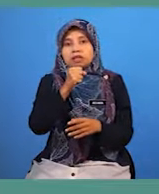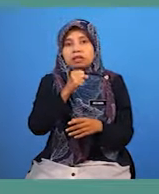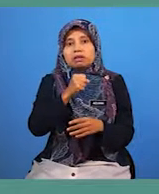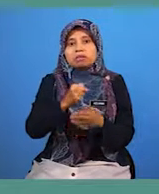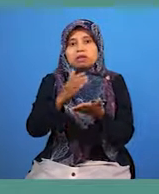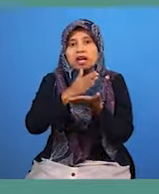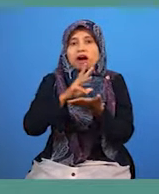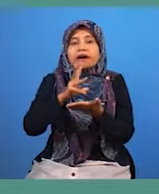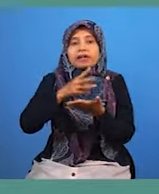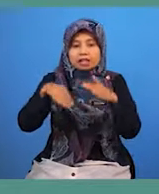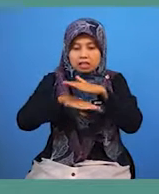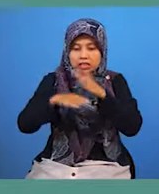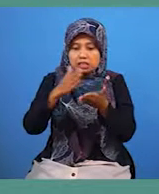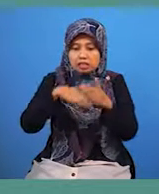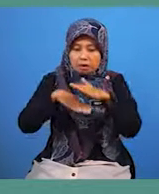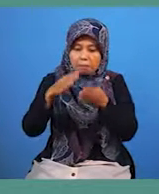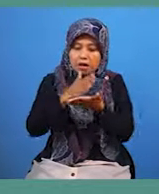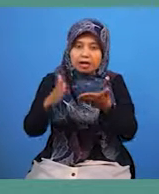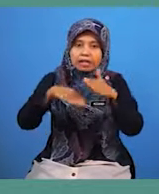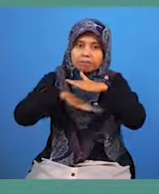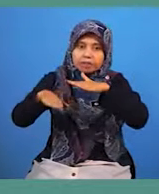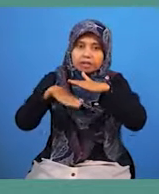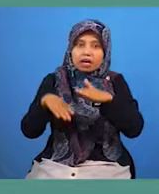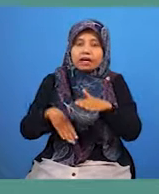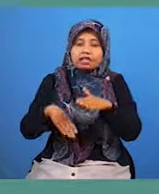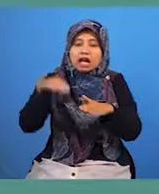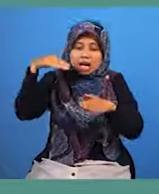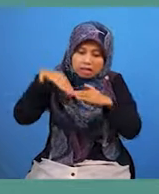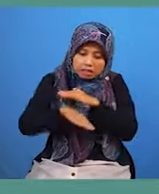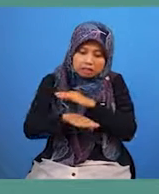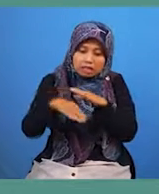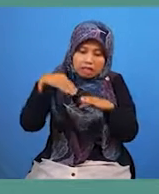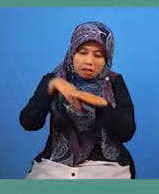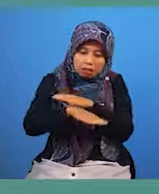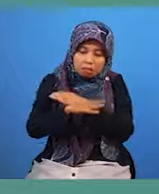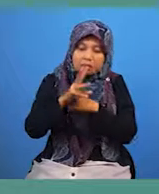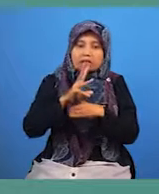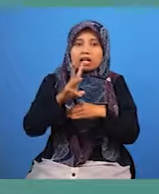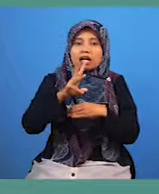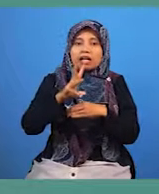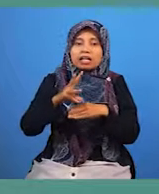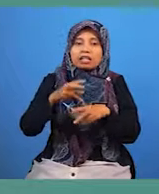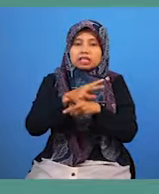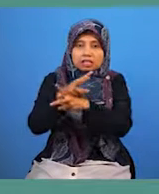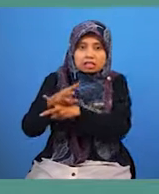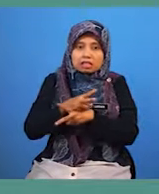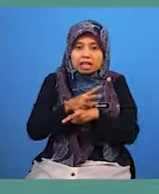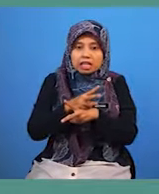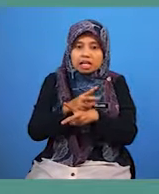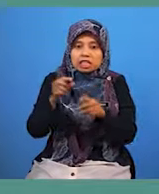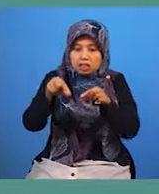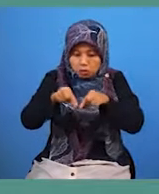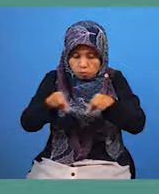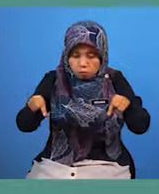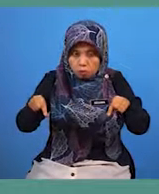bahagian pertengahan, kita perlu memastikan bahawa kedalaman air ternakan yang ingin diambil diukur terlebih